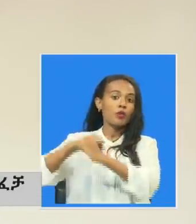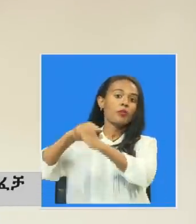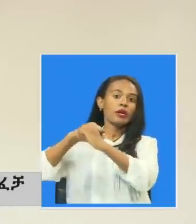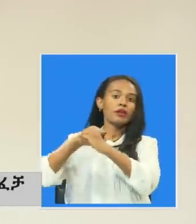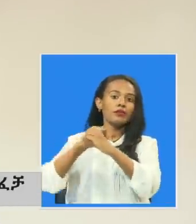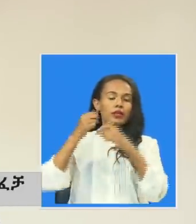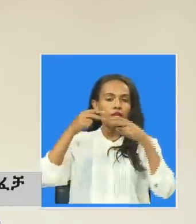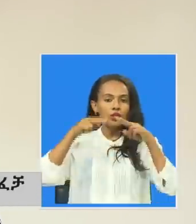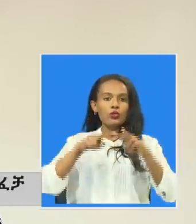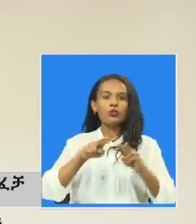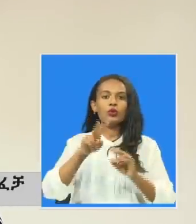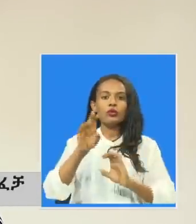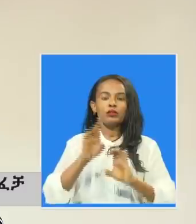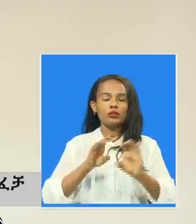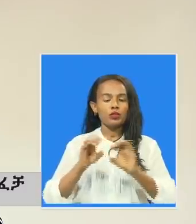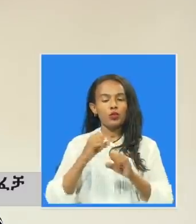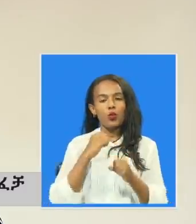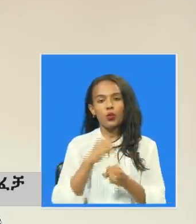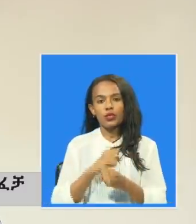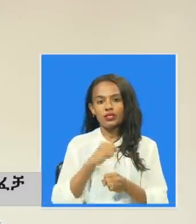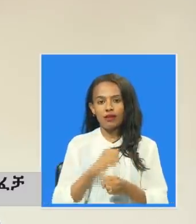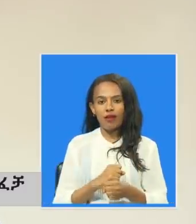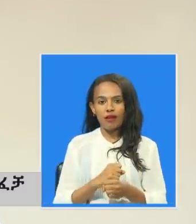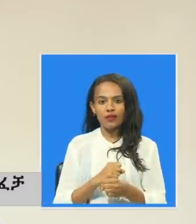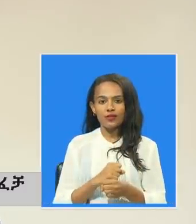ትኩረት ተደርጎ ይሰራል።